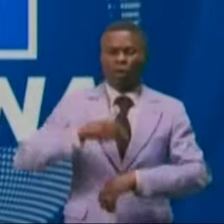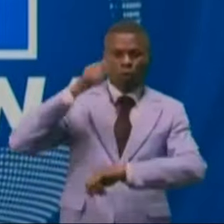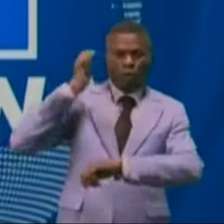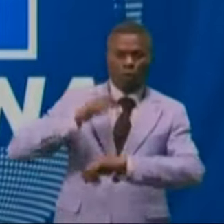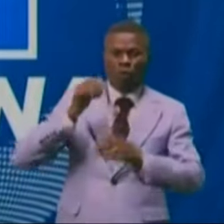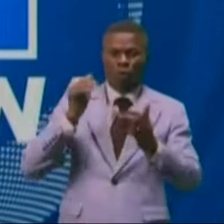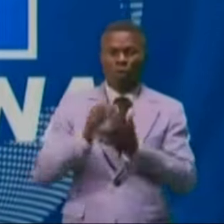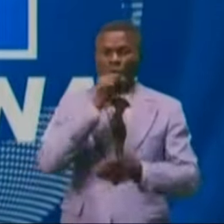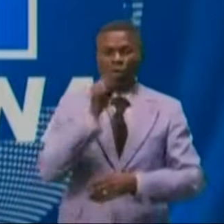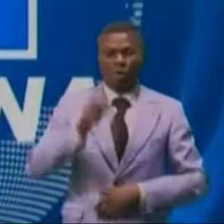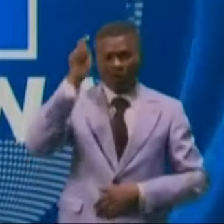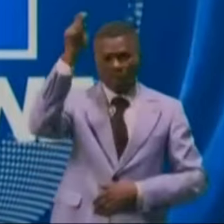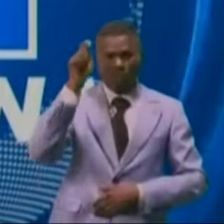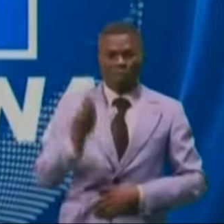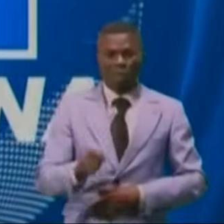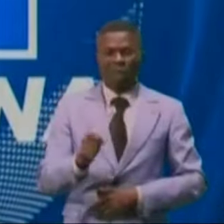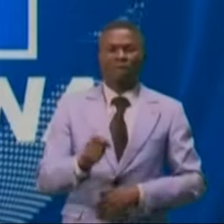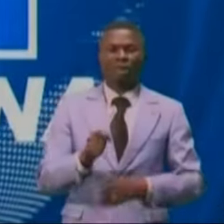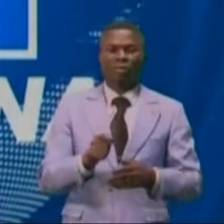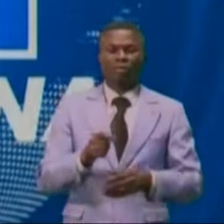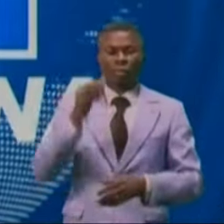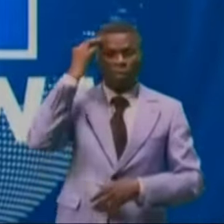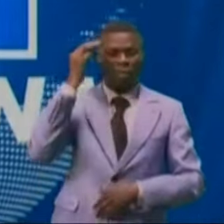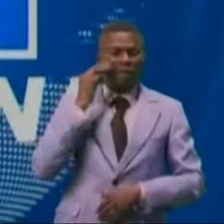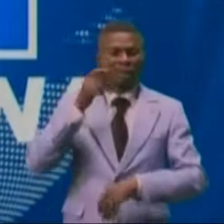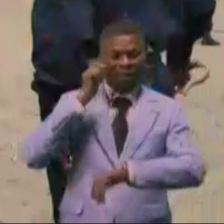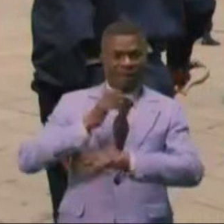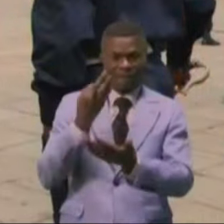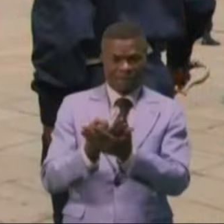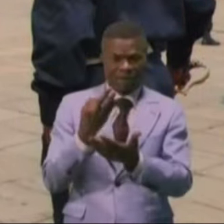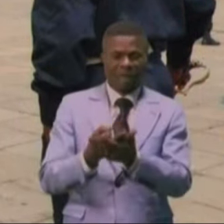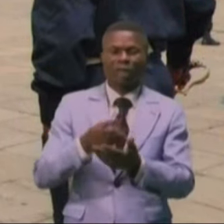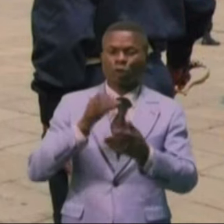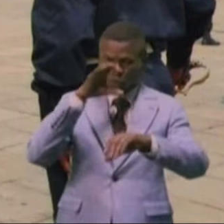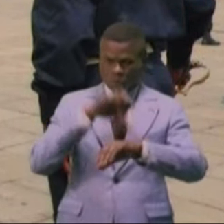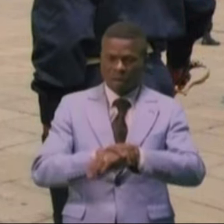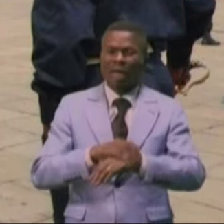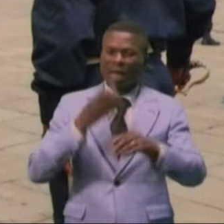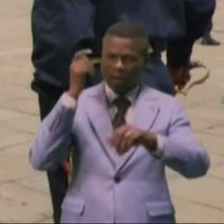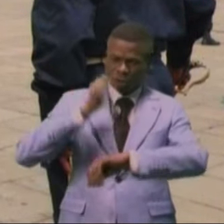contre l'ancien ministre des Finances. Reportage à Nimbalaka.